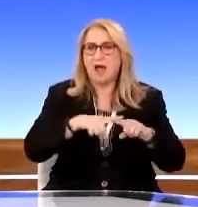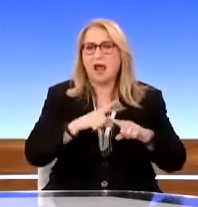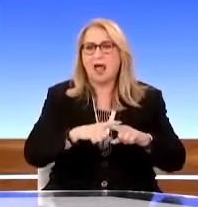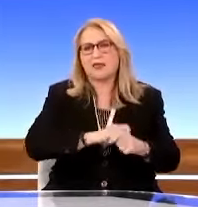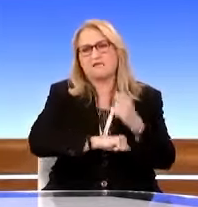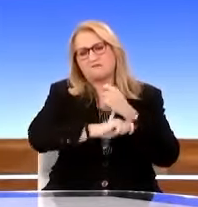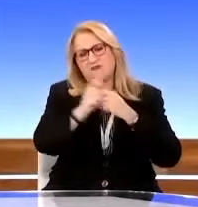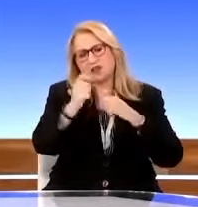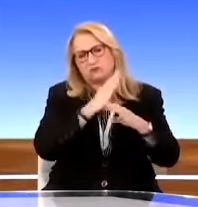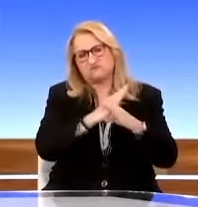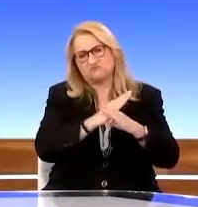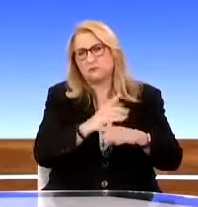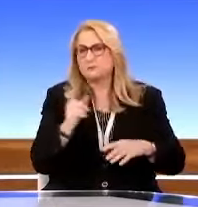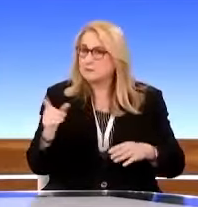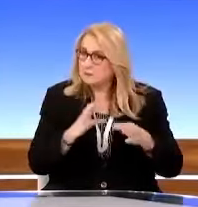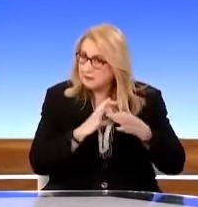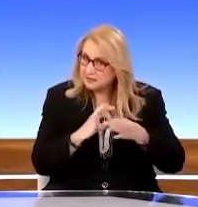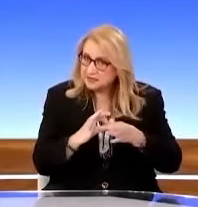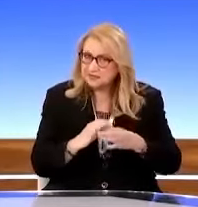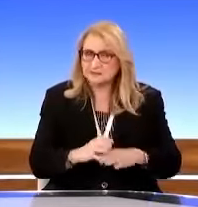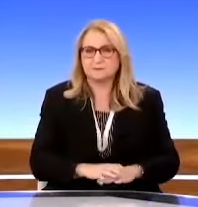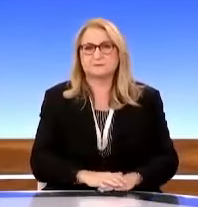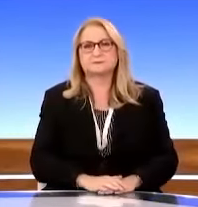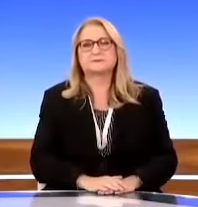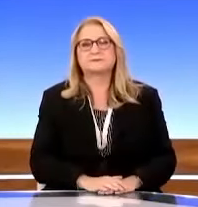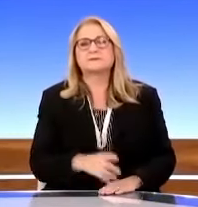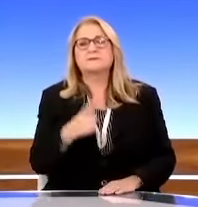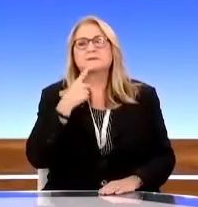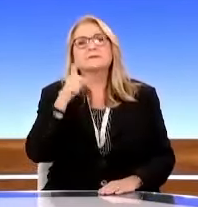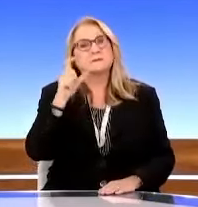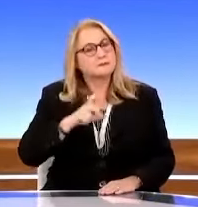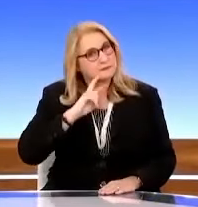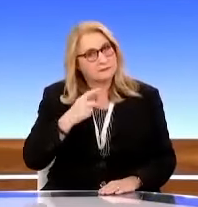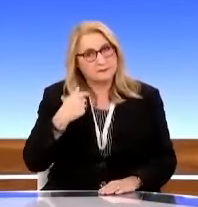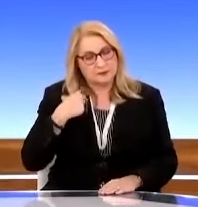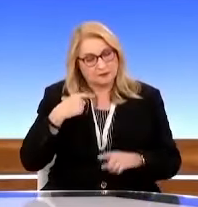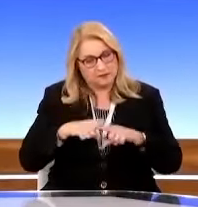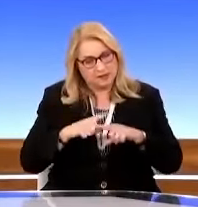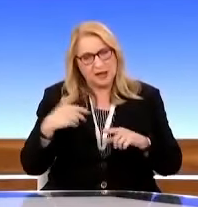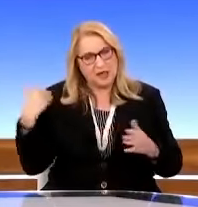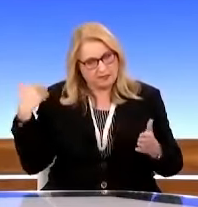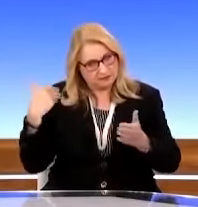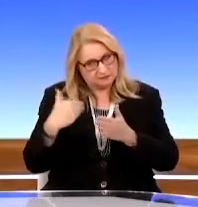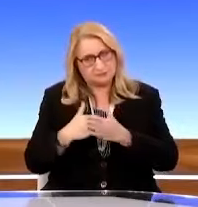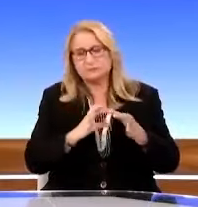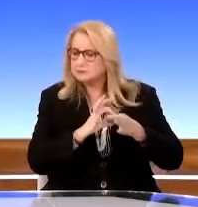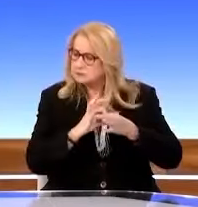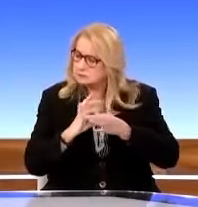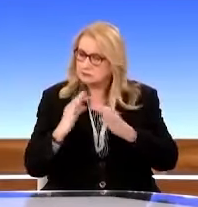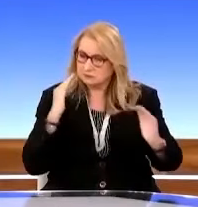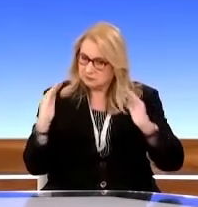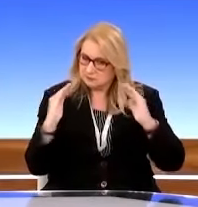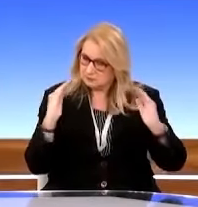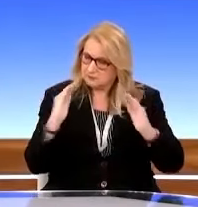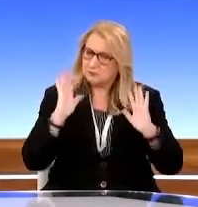την επεξεργασία των αιτήσεων χορήγησης ασύλου τα τελευταία 4 χρόνια. Ταυτόχρονα έχει εφαρμόσει μια αυστηρή αλλά δίκαιη πολιτική φύλαξη των